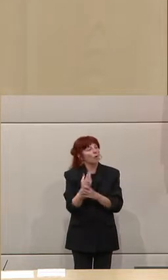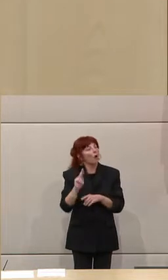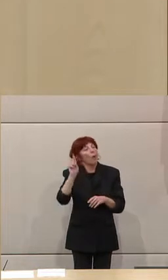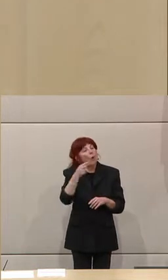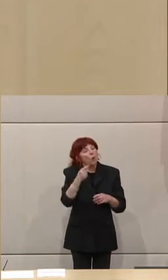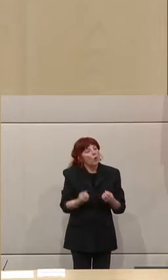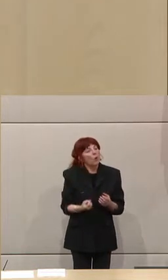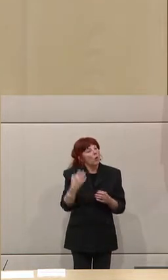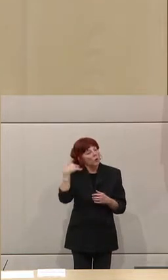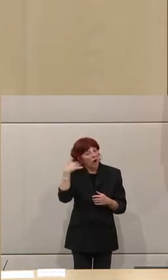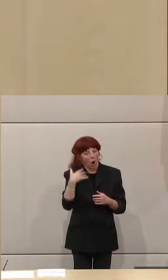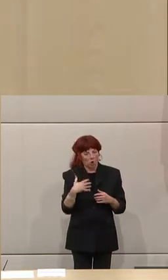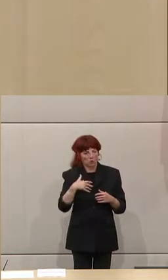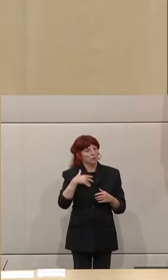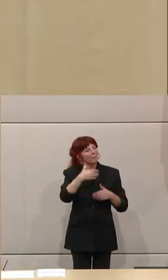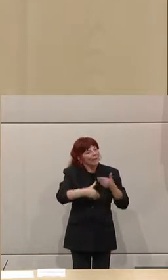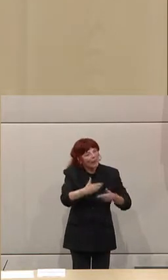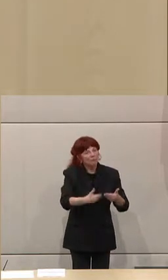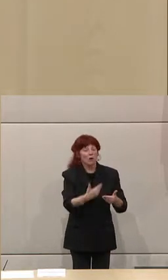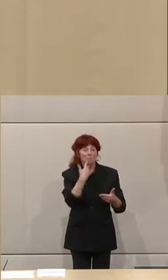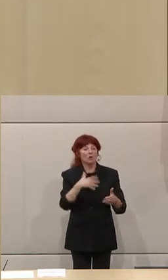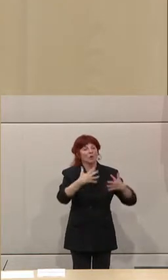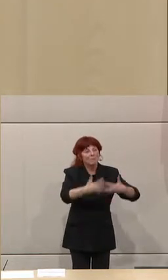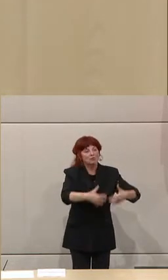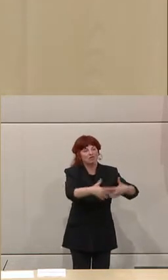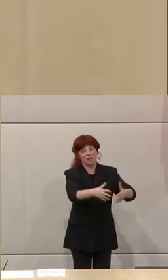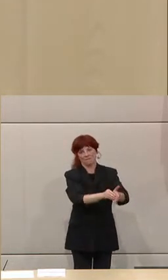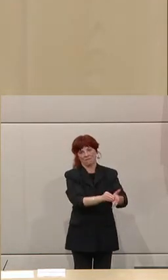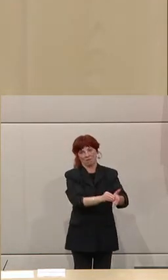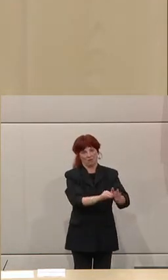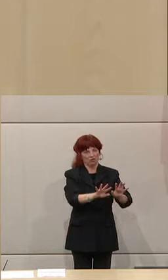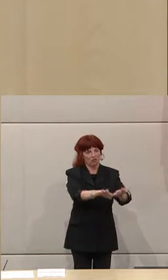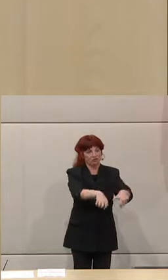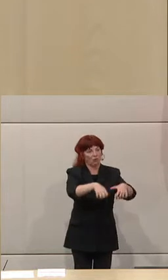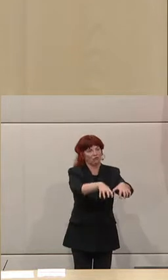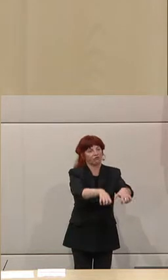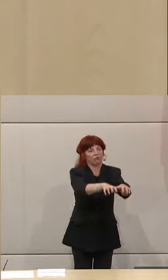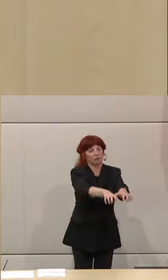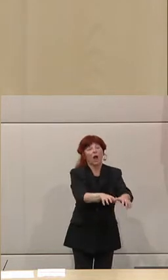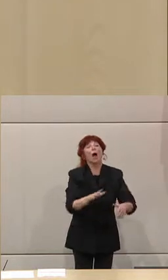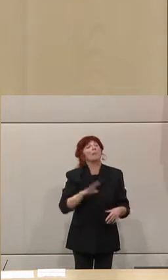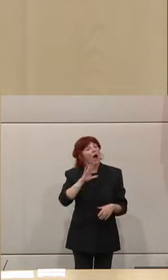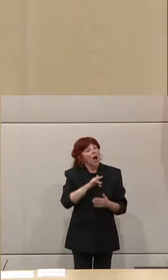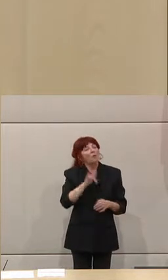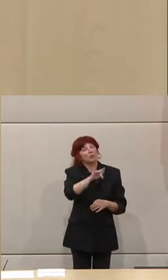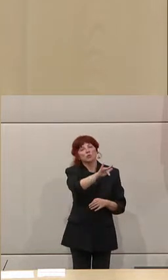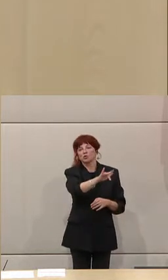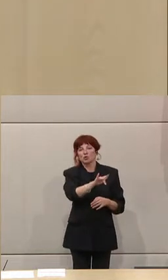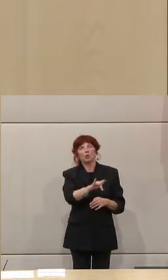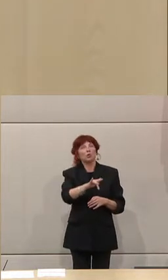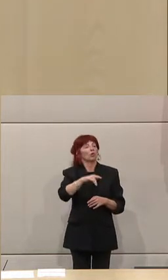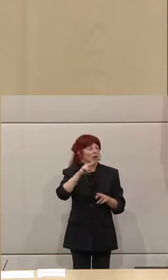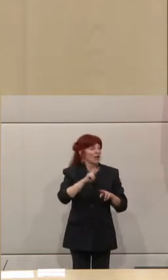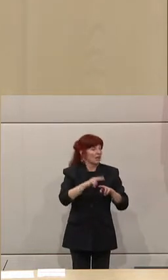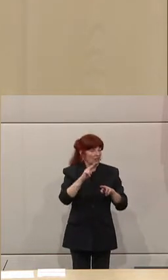durch mechanische Unkrautbekämpfung zu bewerkstelligen. Und manchmal lässt es aber die Witterung nicht zu, dass zum Beispiel Zwischenfrüchte,